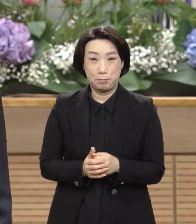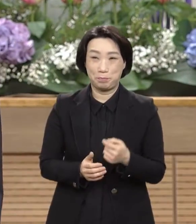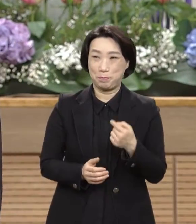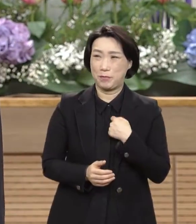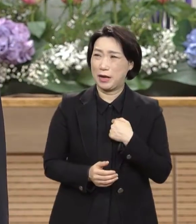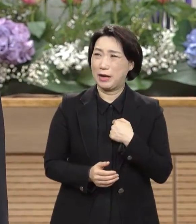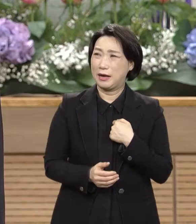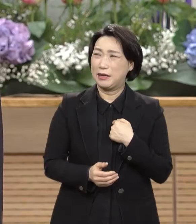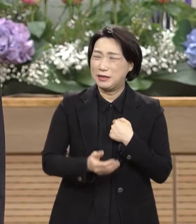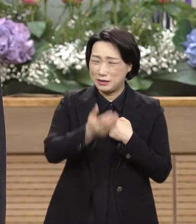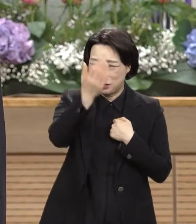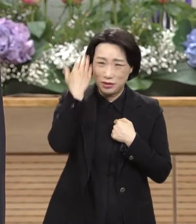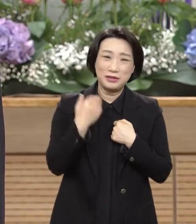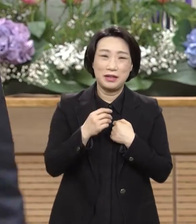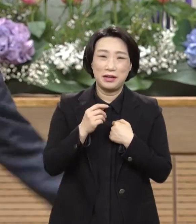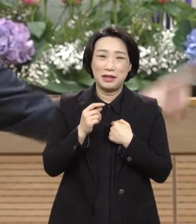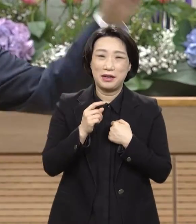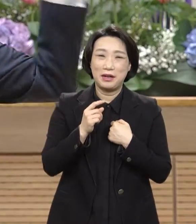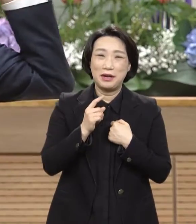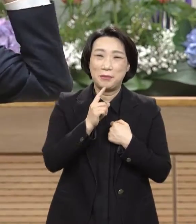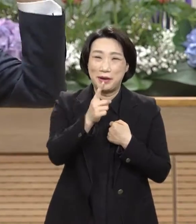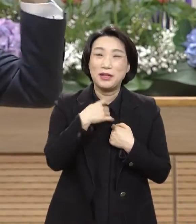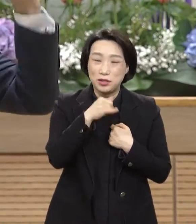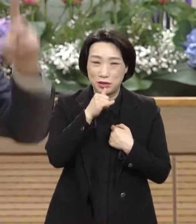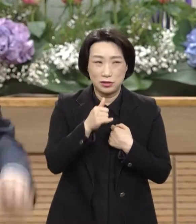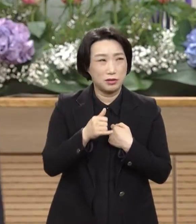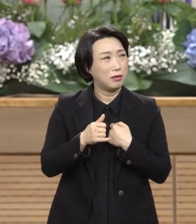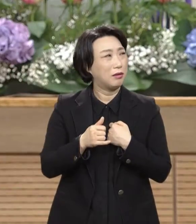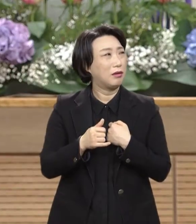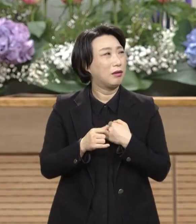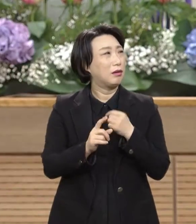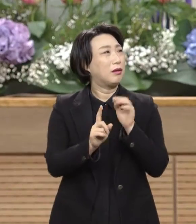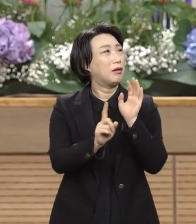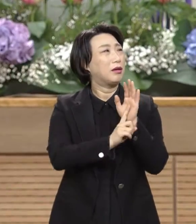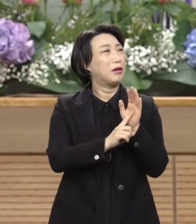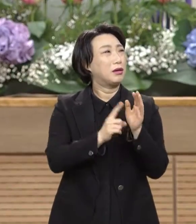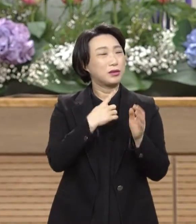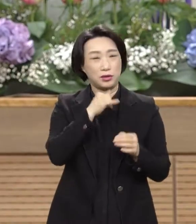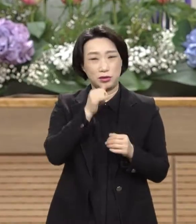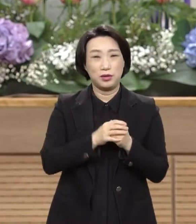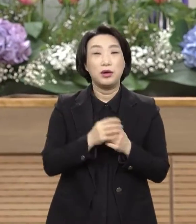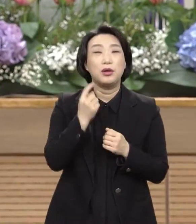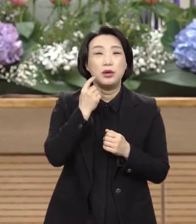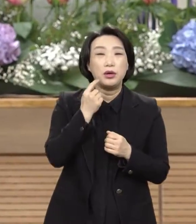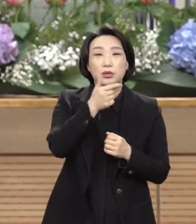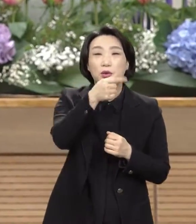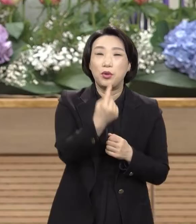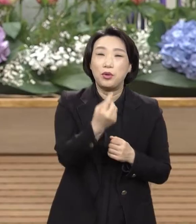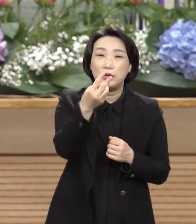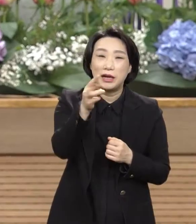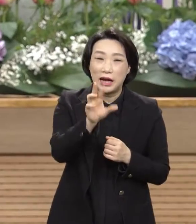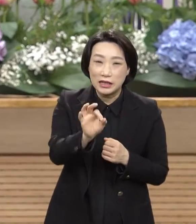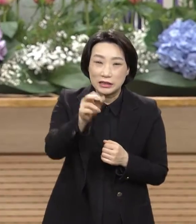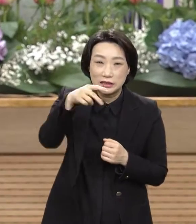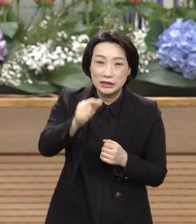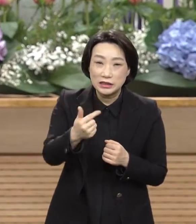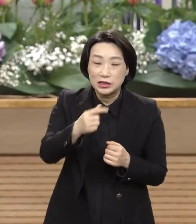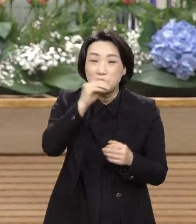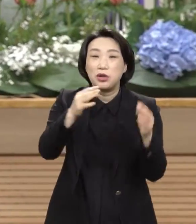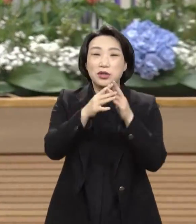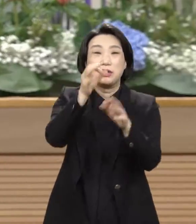제가 한번 이런 말을 했어요. 우리 누량진 성전 구입할 때 사랑하는 성도